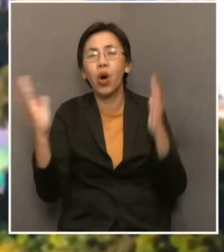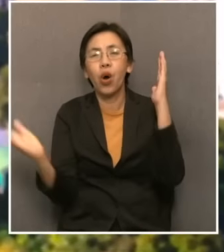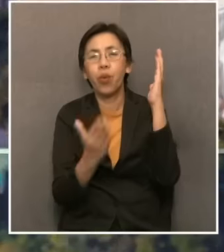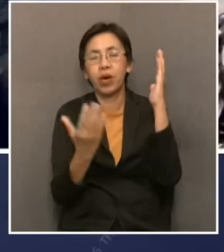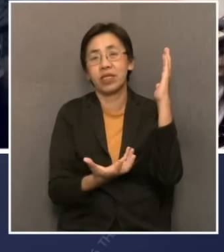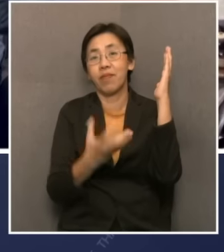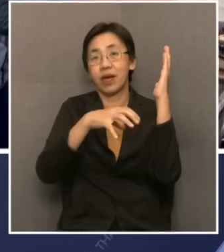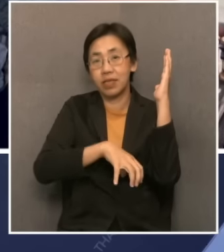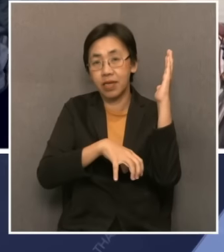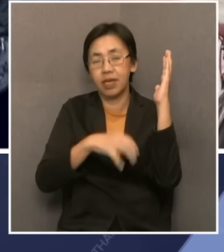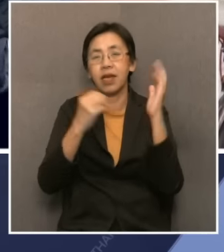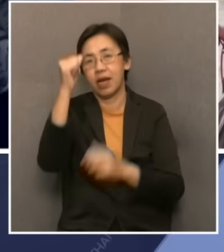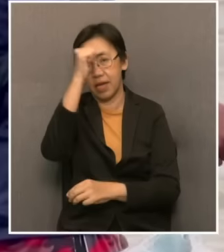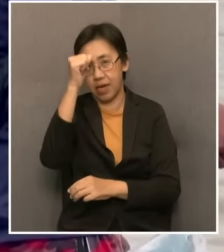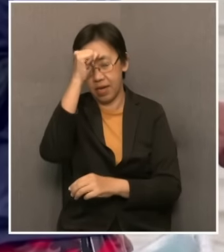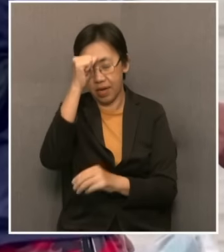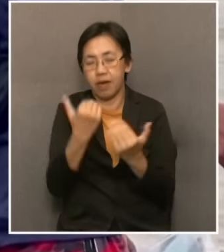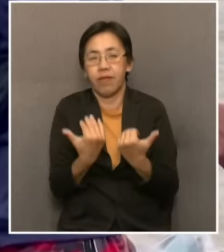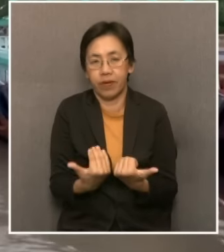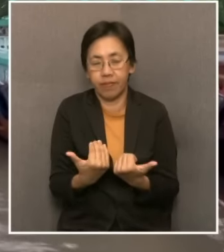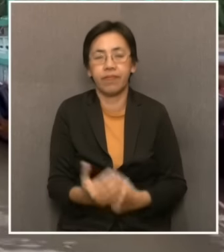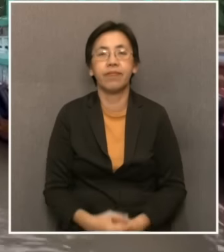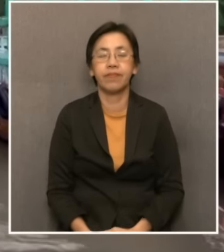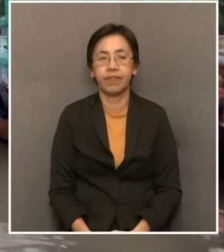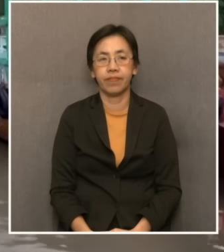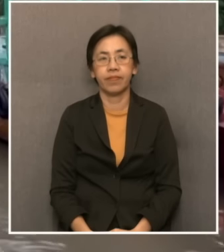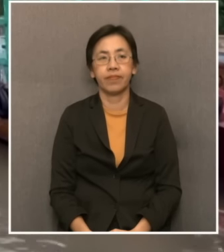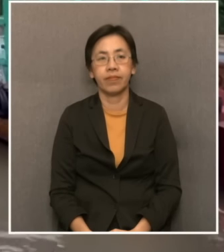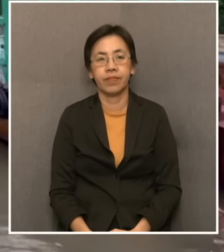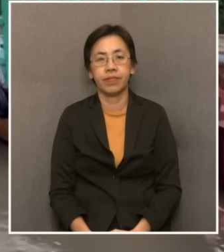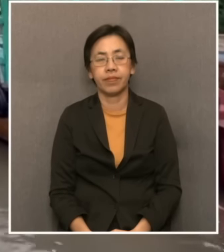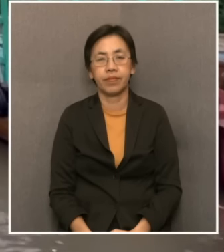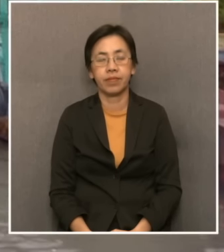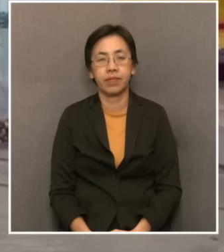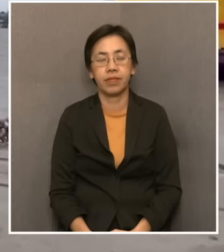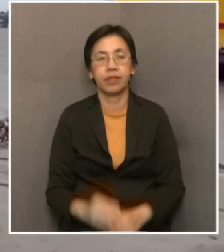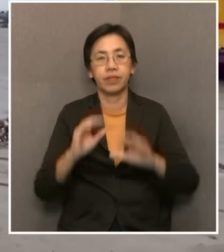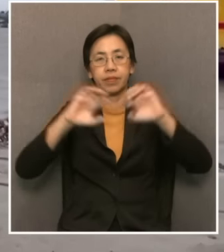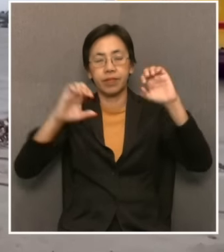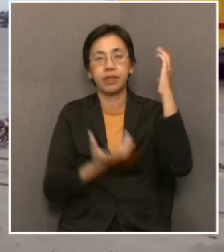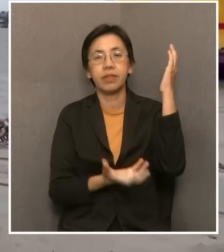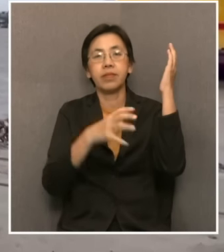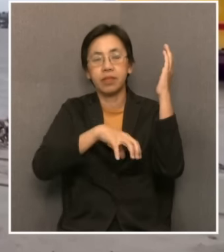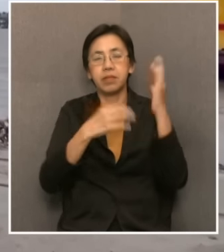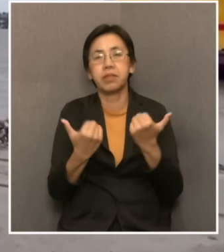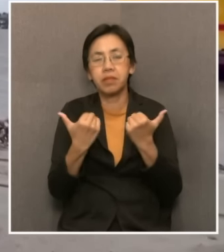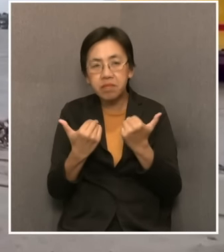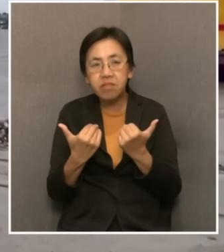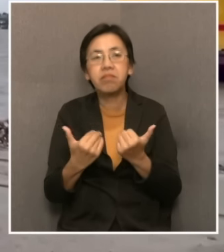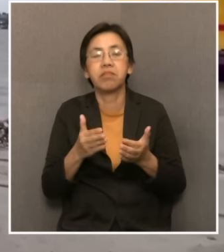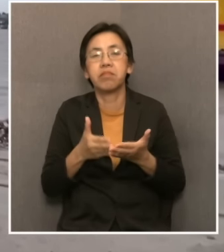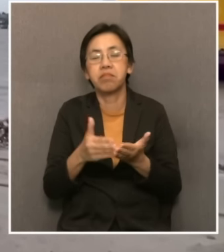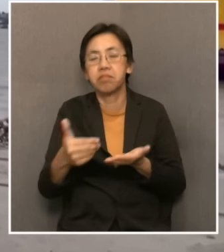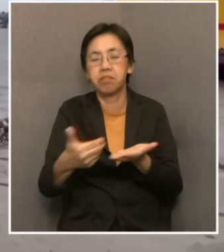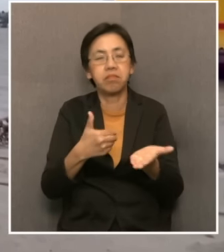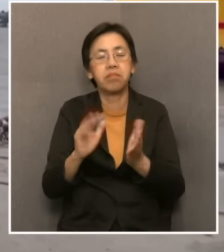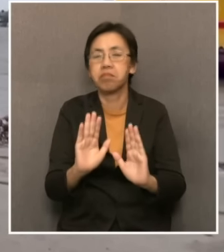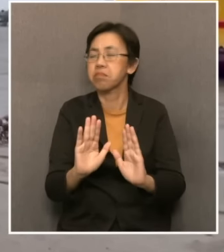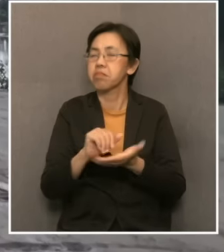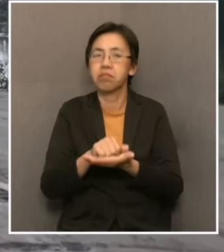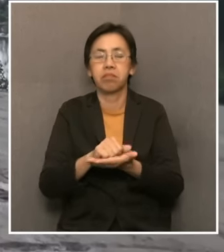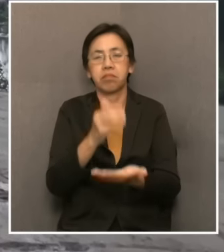ในวันนี้ค่ะทางการบังกลาเทศสั่งหยุดบริการเรือข้ามฟากเพื่อเตรียมพร้อม